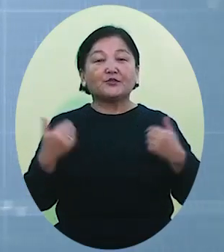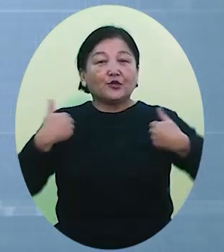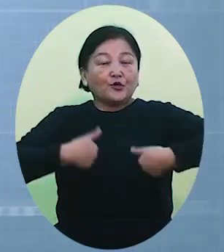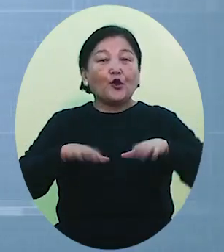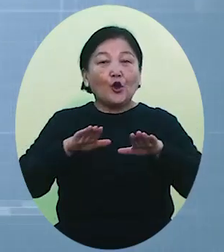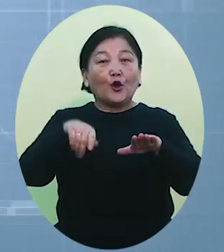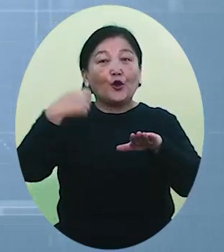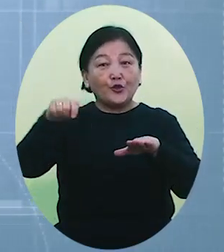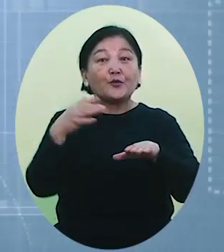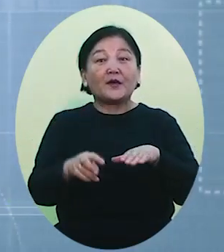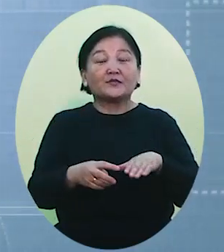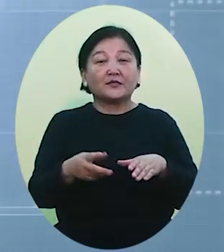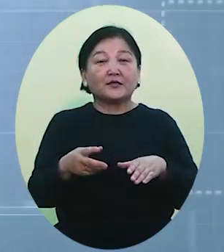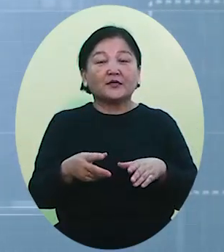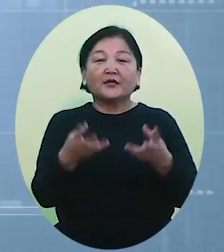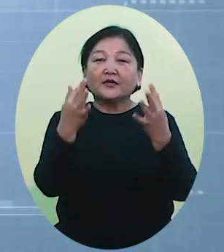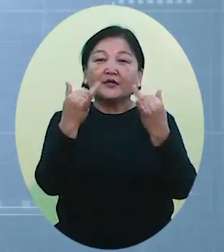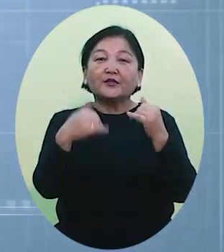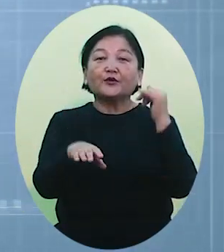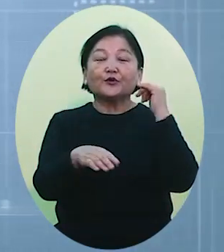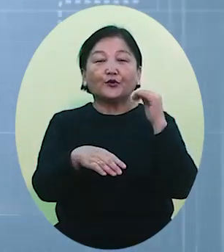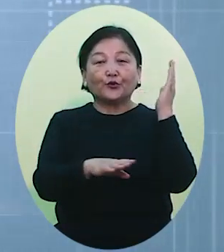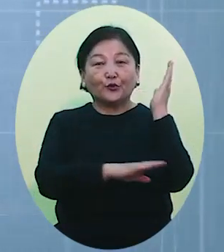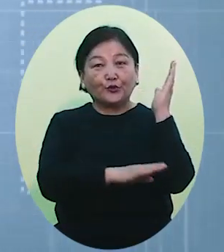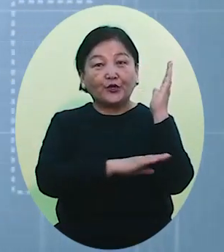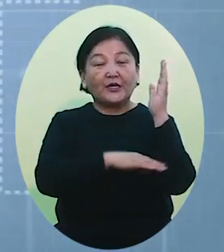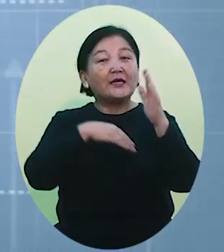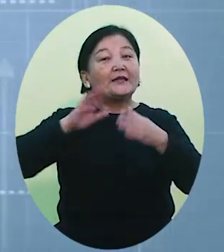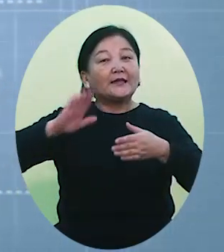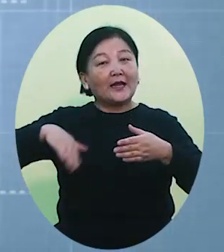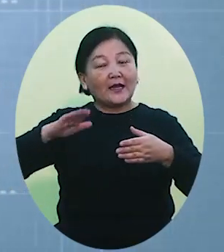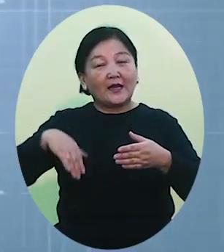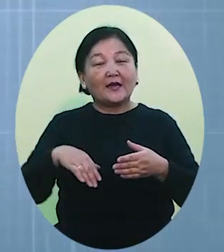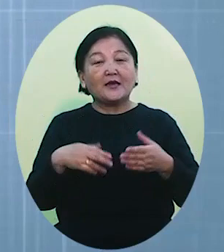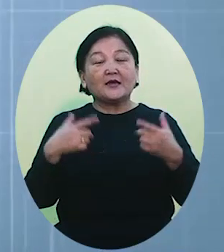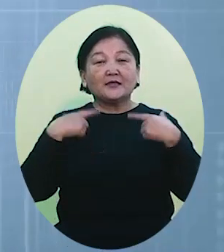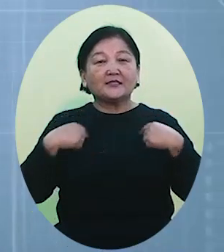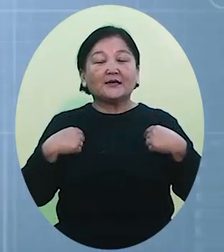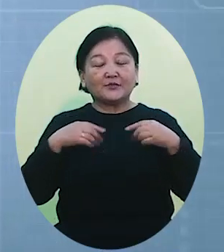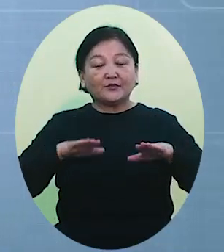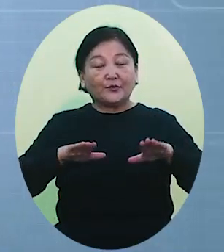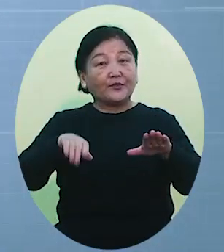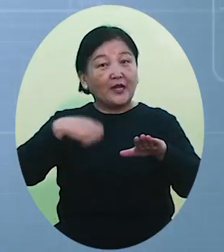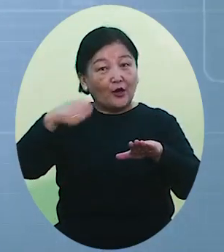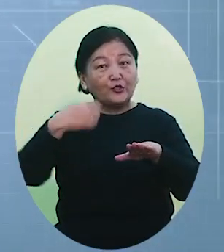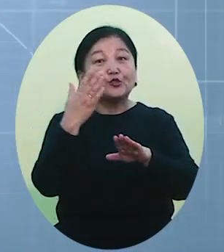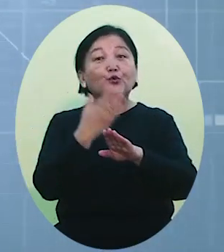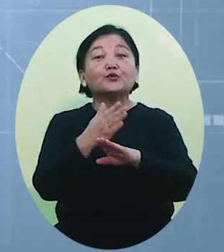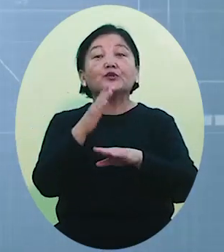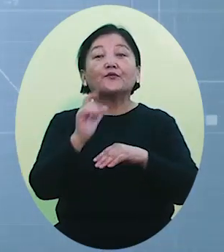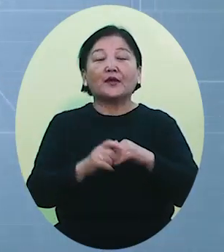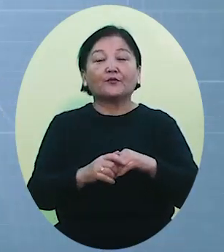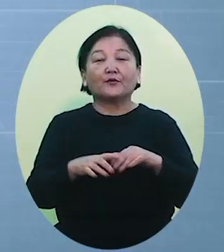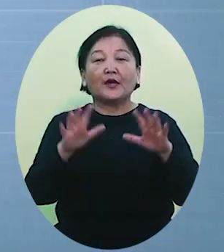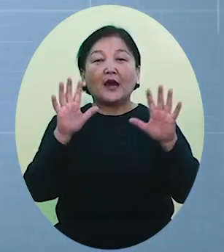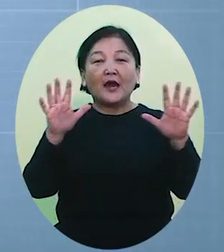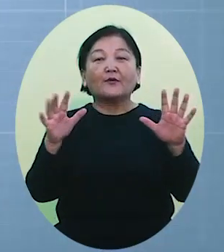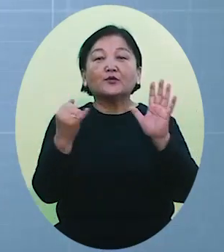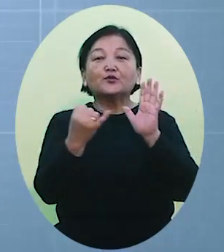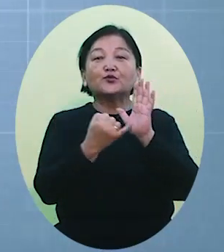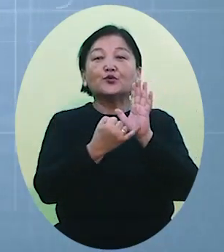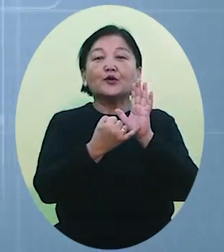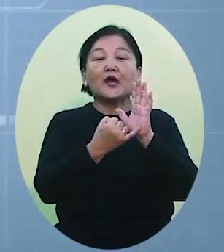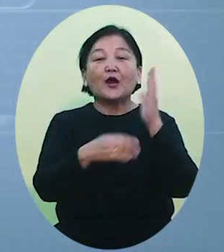ажилласан ажилвал хэдэн цамц ойх вэ? За В асуулт нь ойдлчны ажилласан өдөр ба